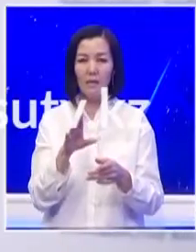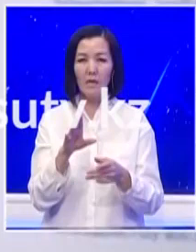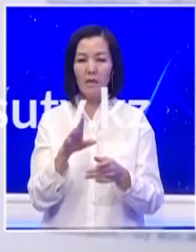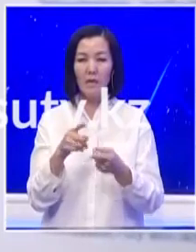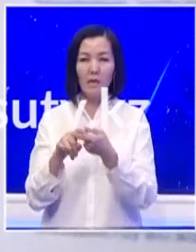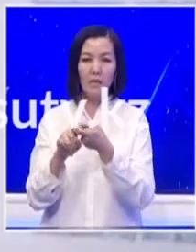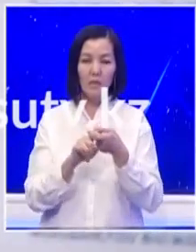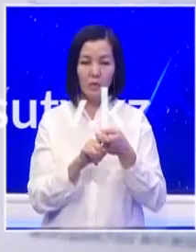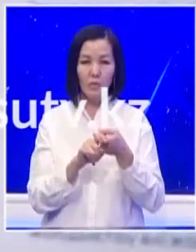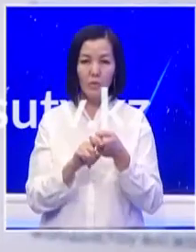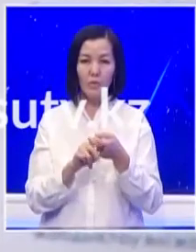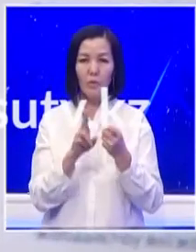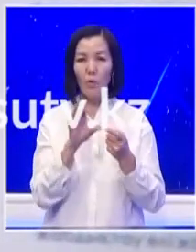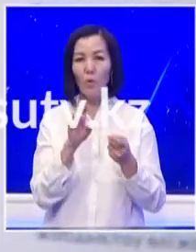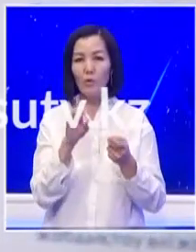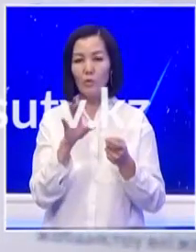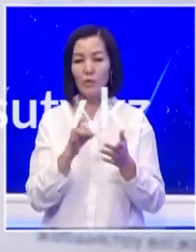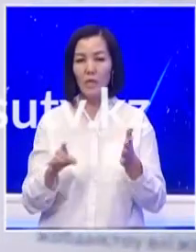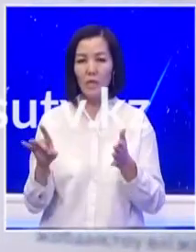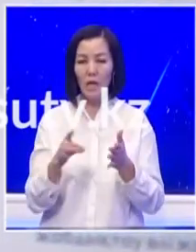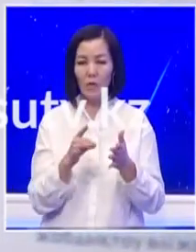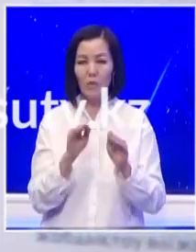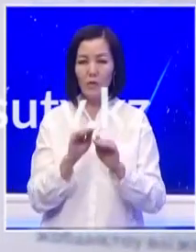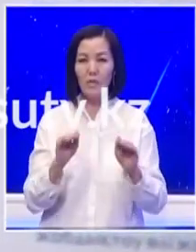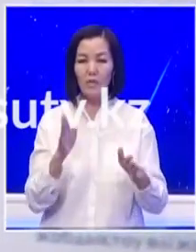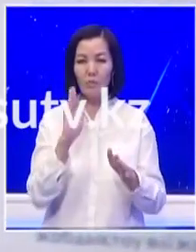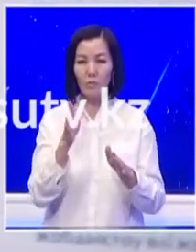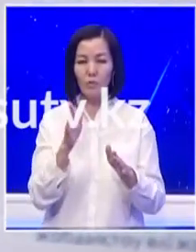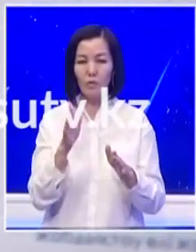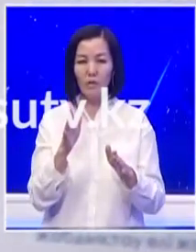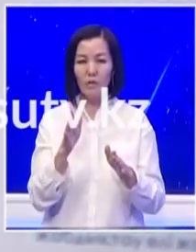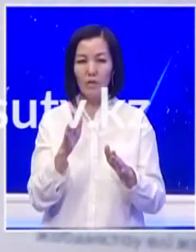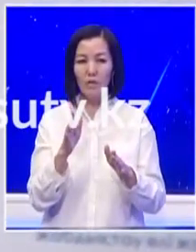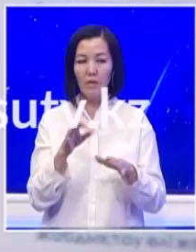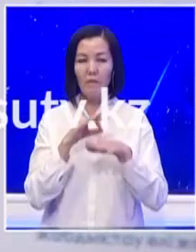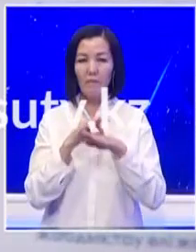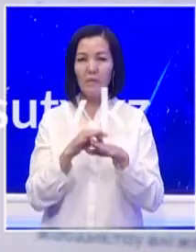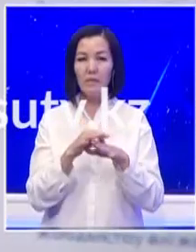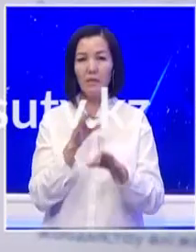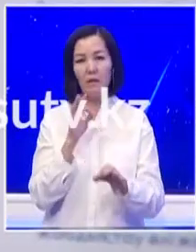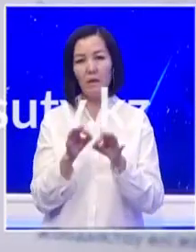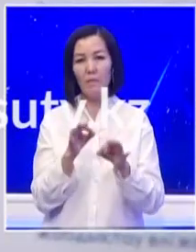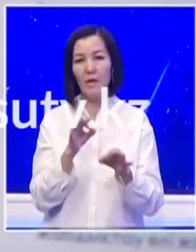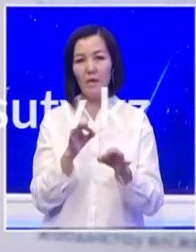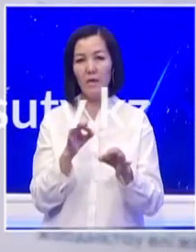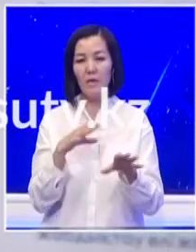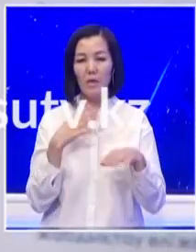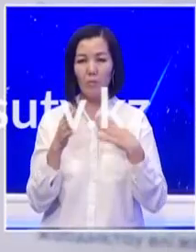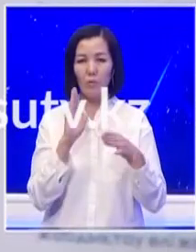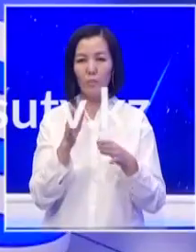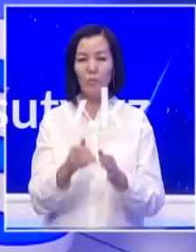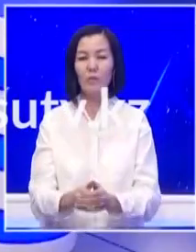район. Надеюсь, там тоже сейчас детишки появятся. И будет вестись такая нормальная, планомерная работа.